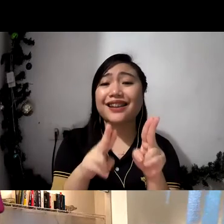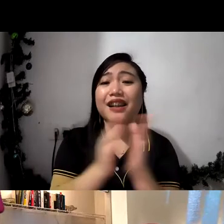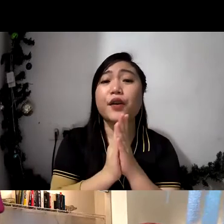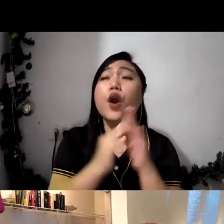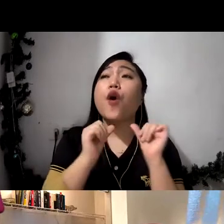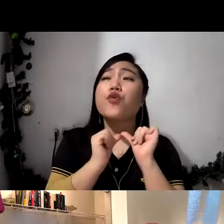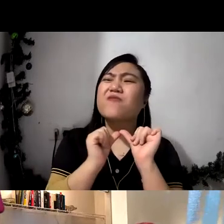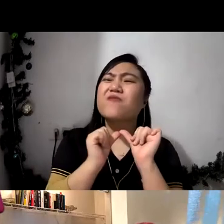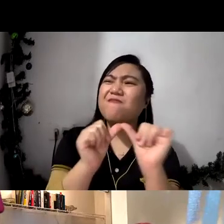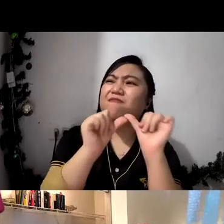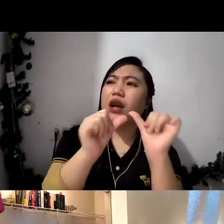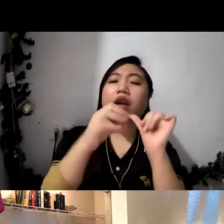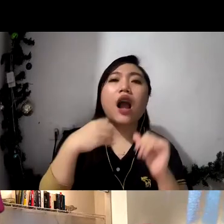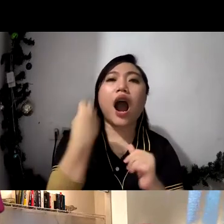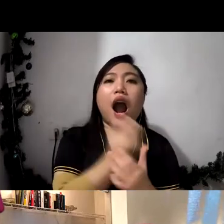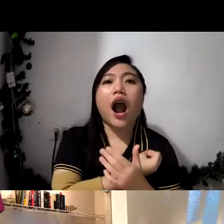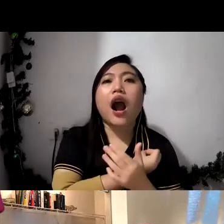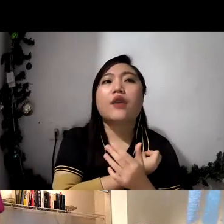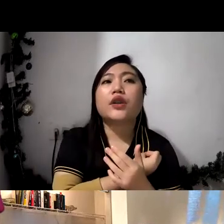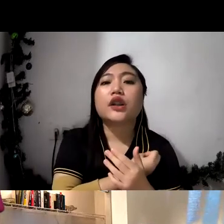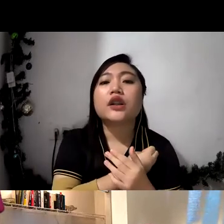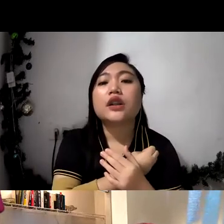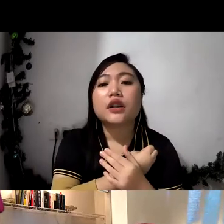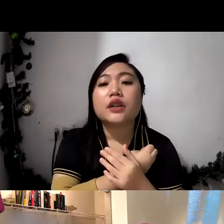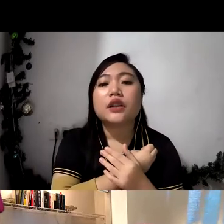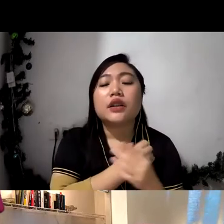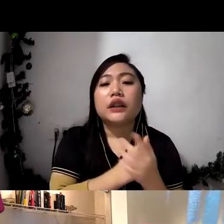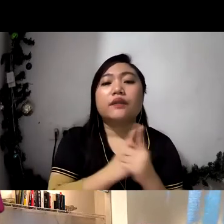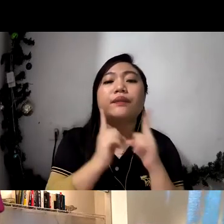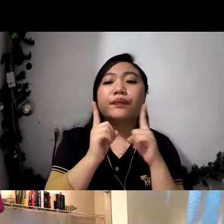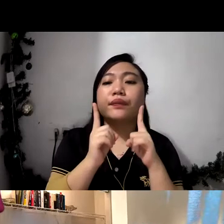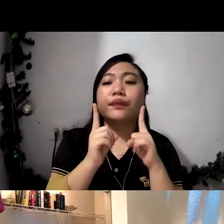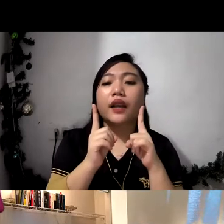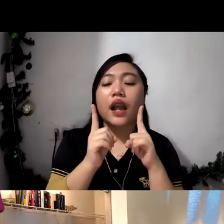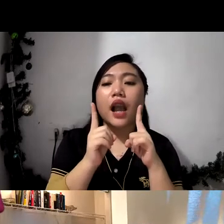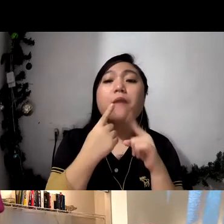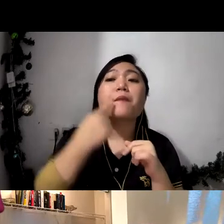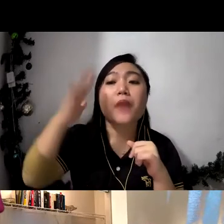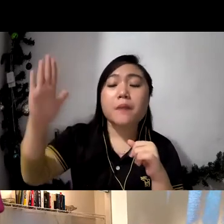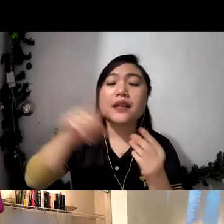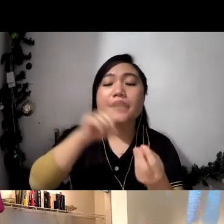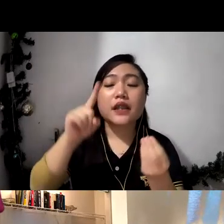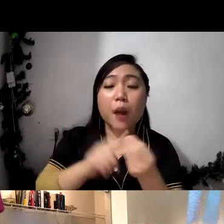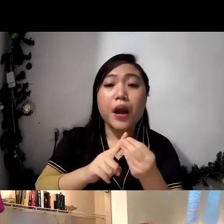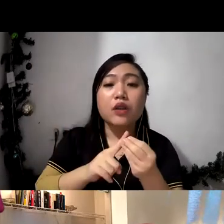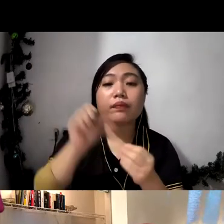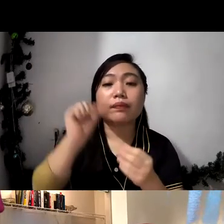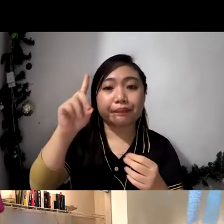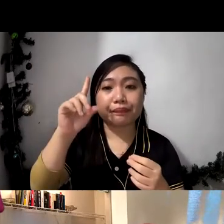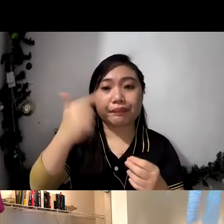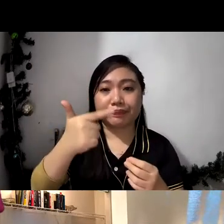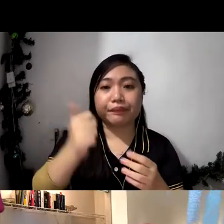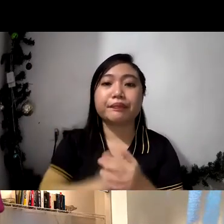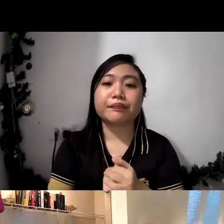ng ating commitment dito sa Sustainable Development Goals. And I'm sure no right now may mga